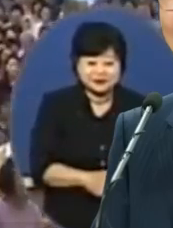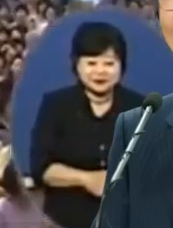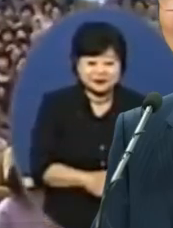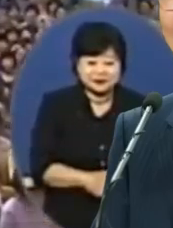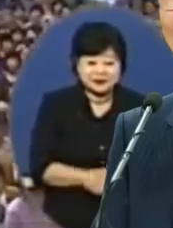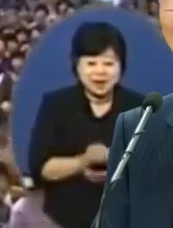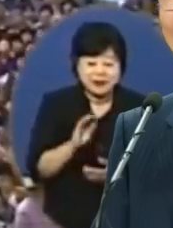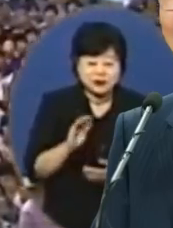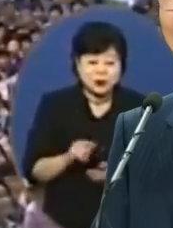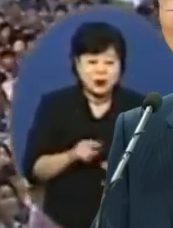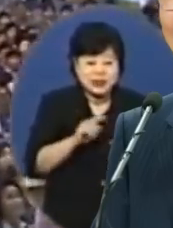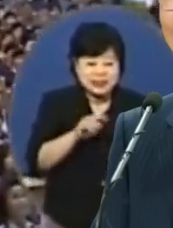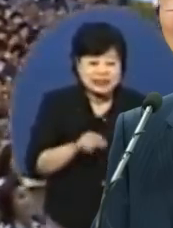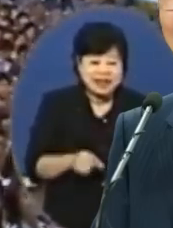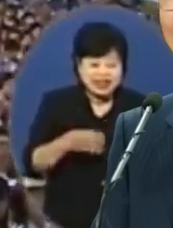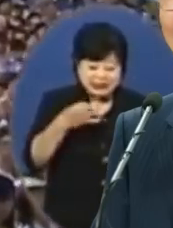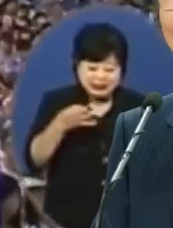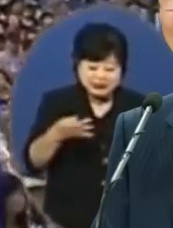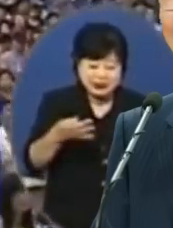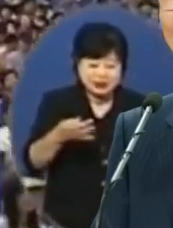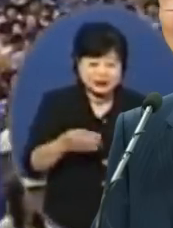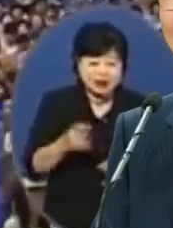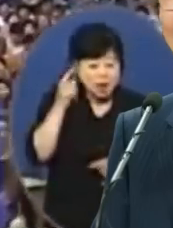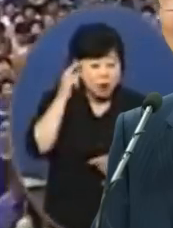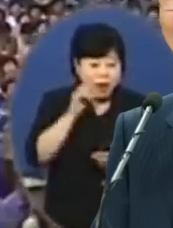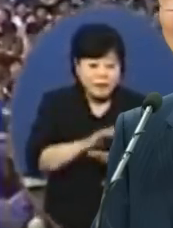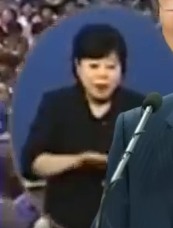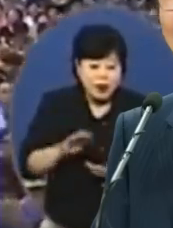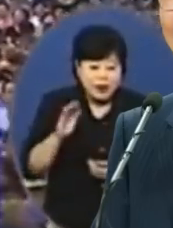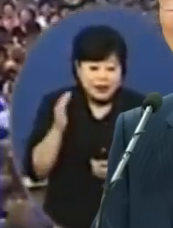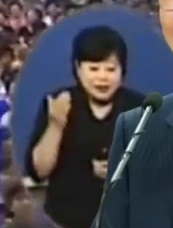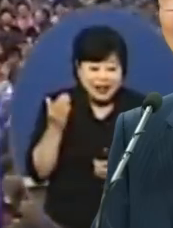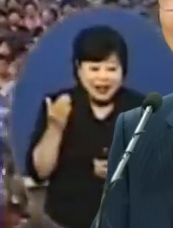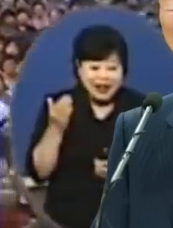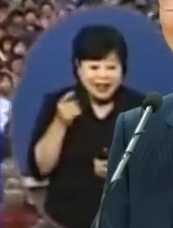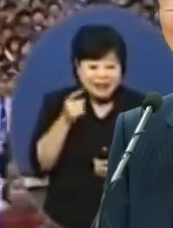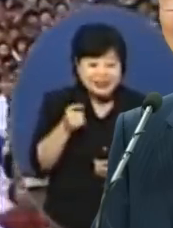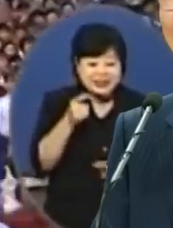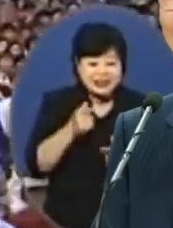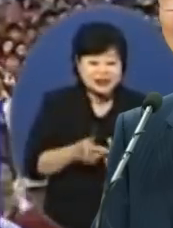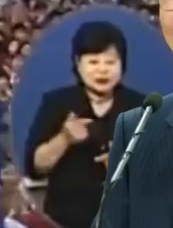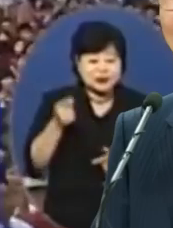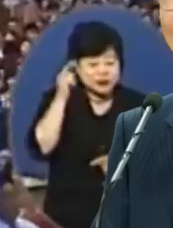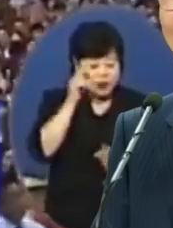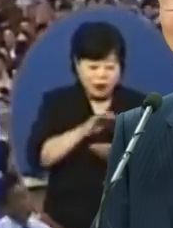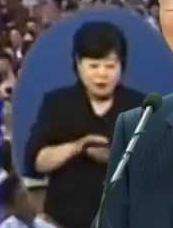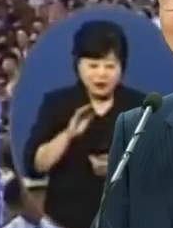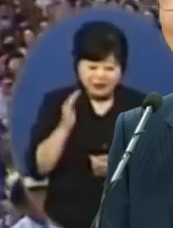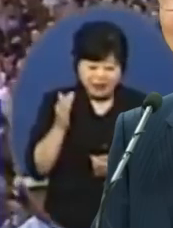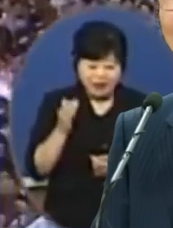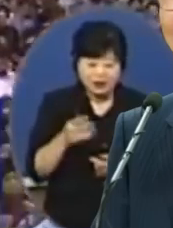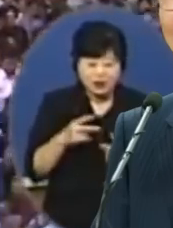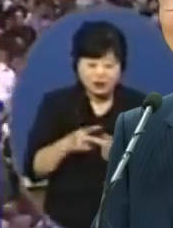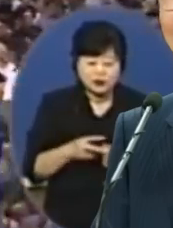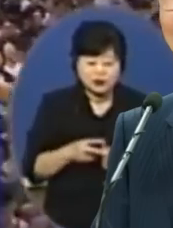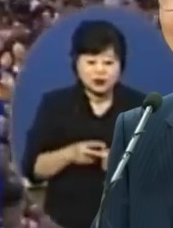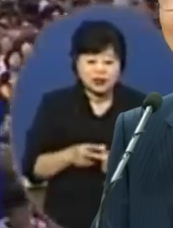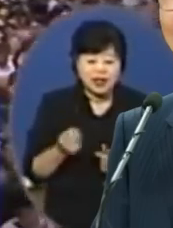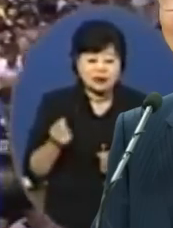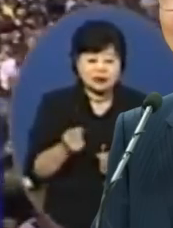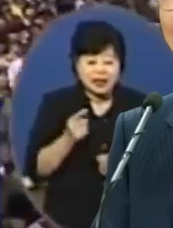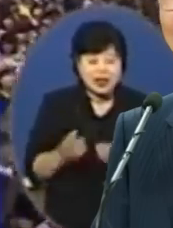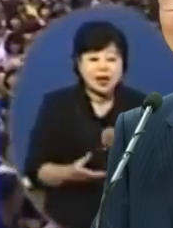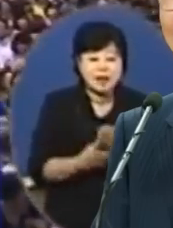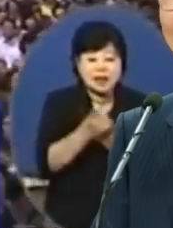에베소 2장 14절로 16절에 그는 우리의 화평이신지라, 예수님은 우리의 화평이신지라 둘로 하나를 만들어서